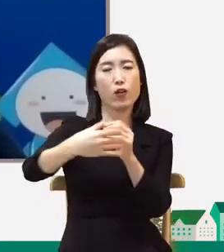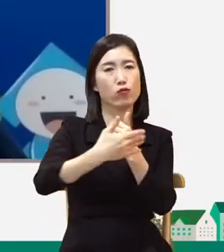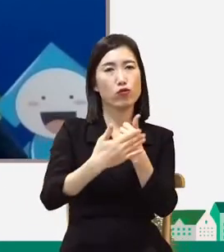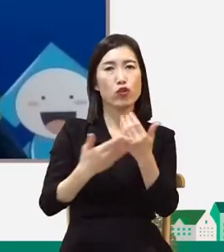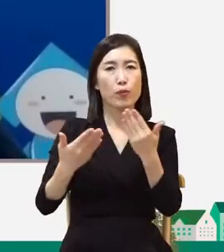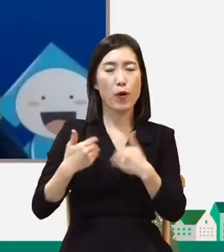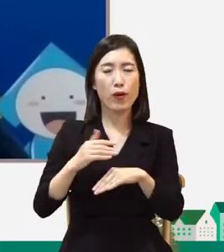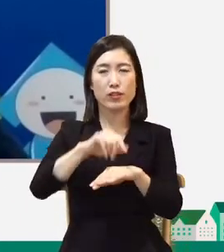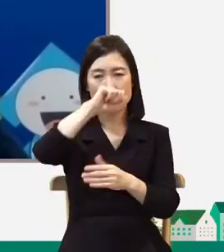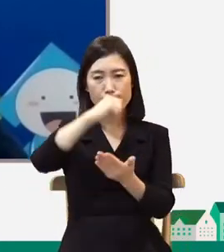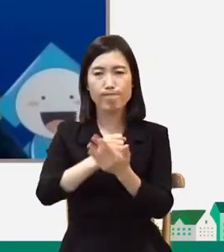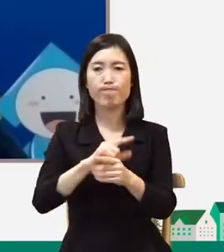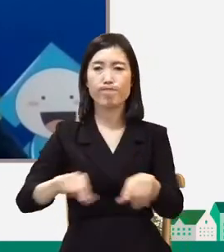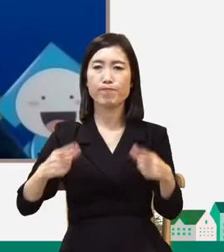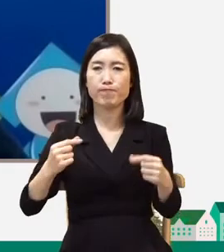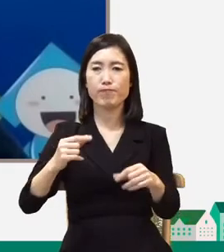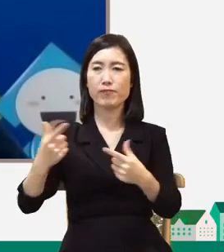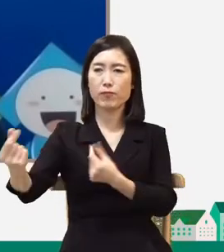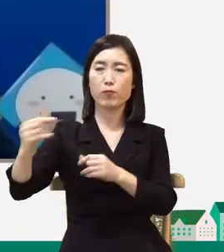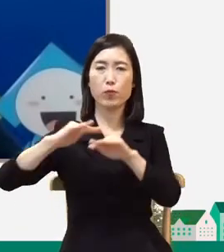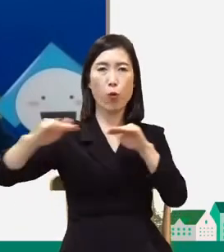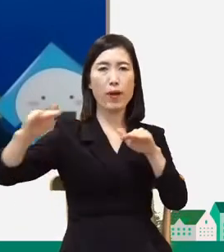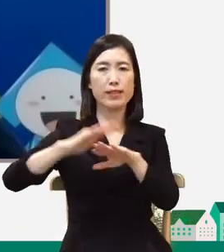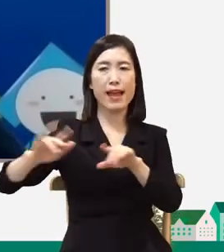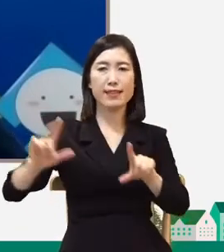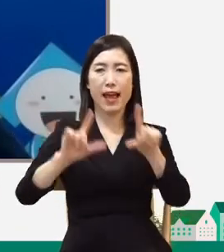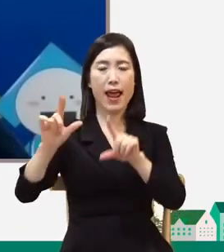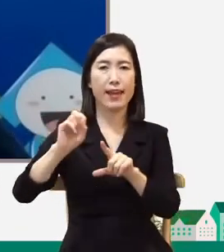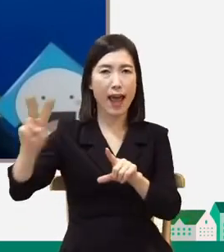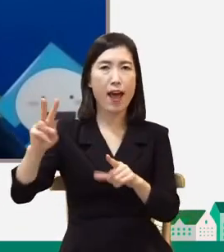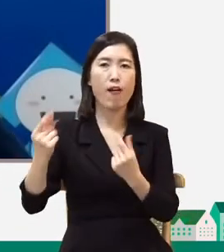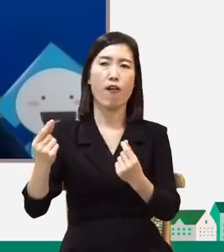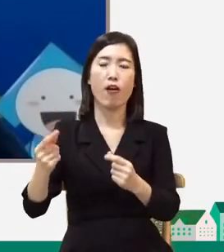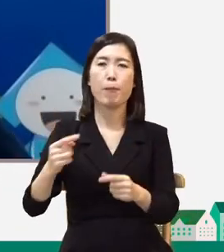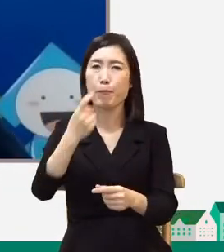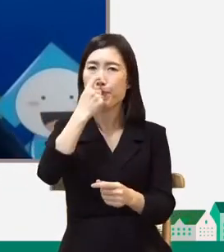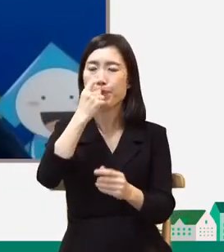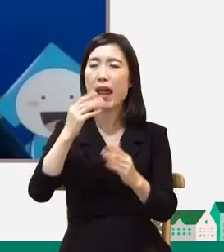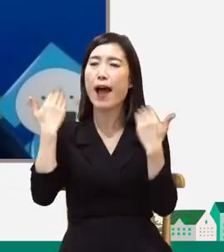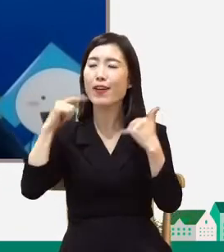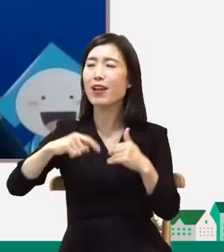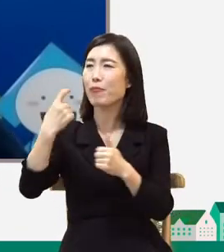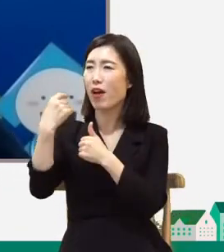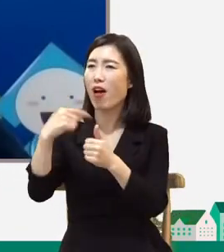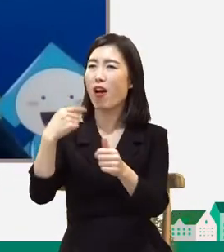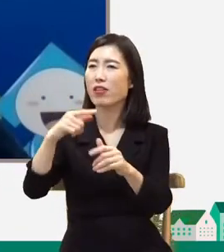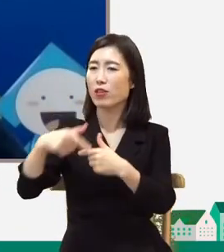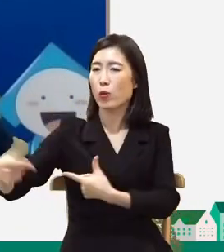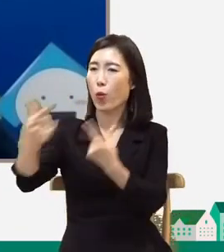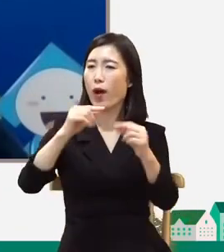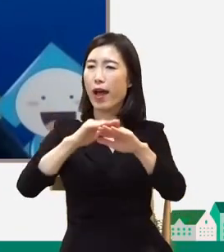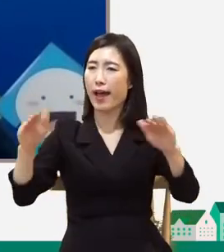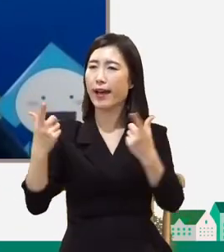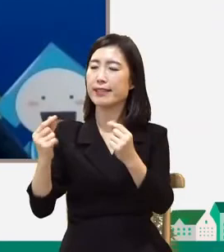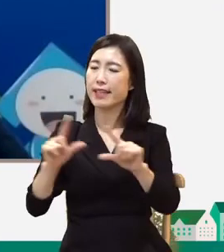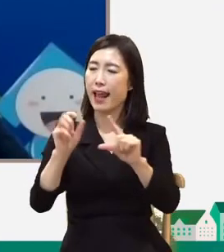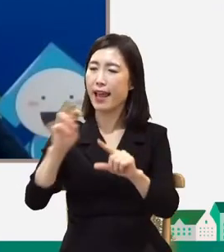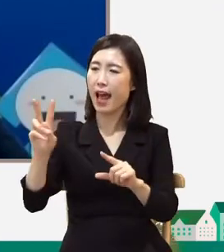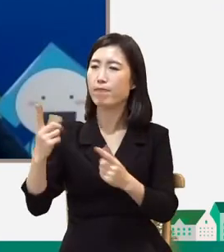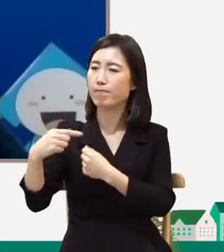우리는 배웠지만 지금 지원주택은 단순히 공간에 대한 독립만 이루어지는